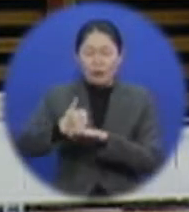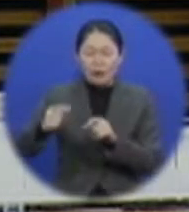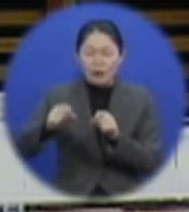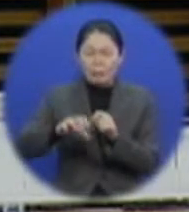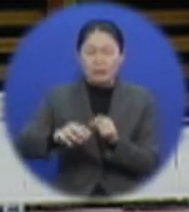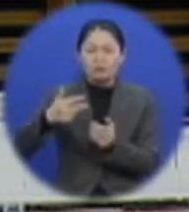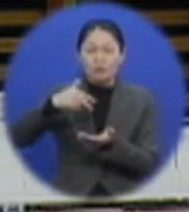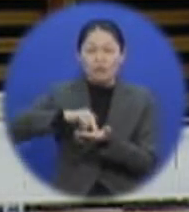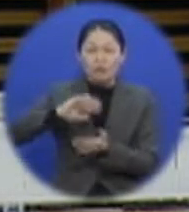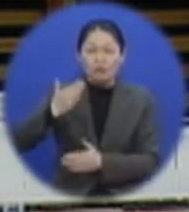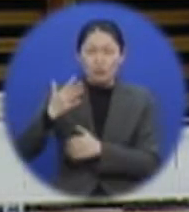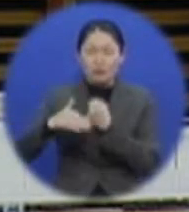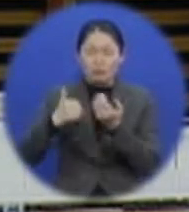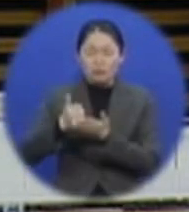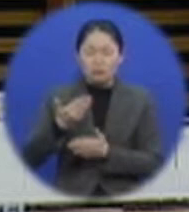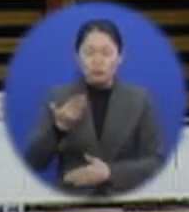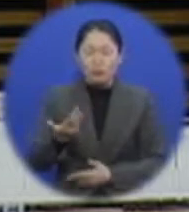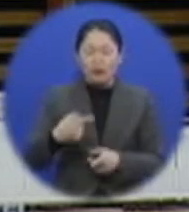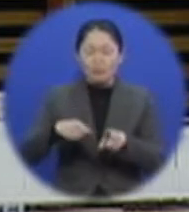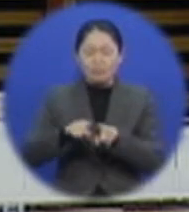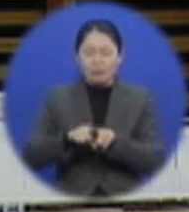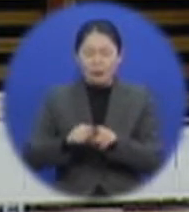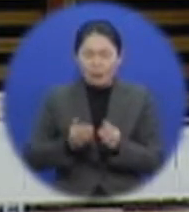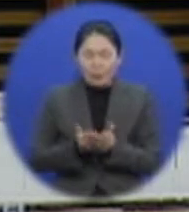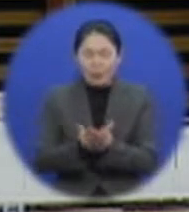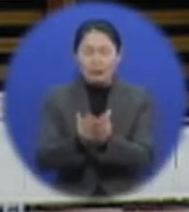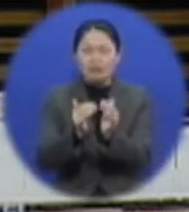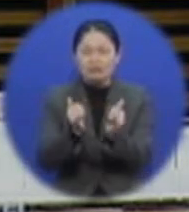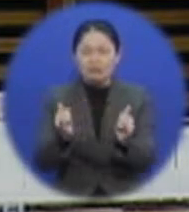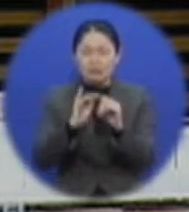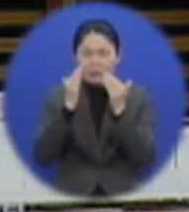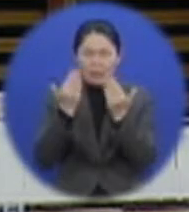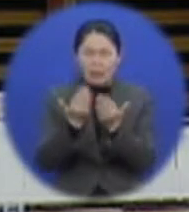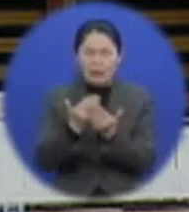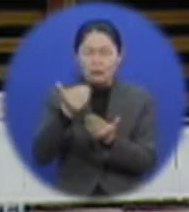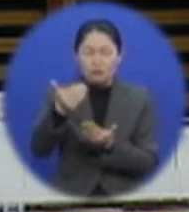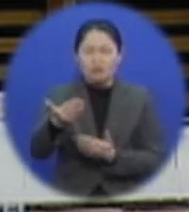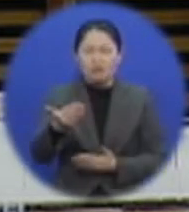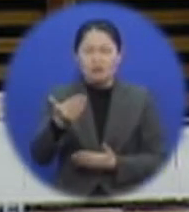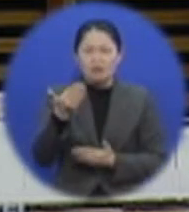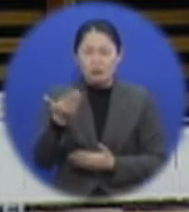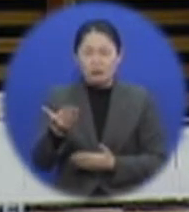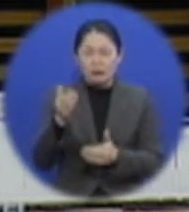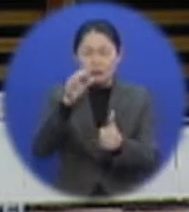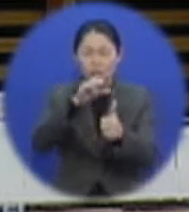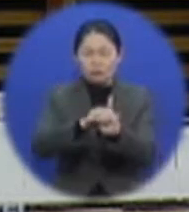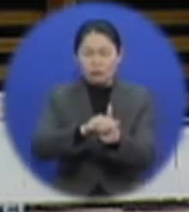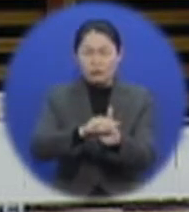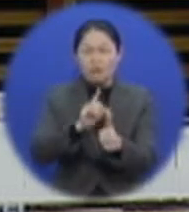또 하나님께서 너와 함께 항해하는 자를 다 네게 주셨다 하였으니